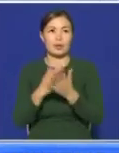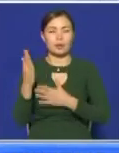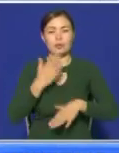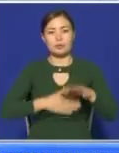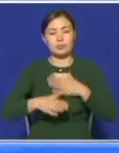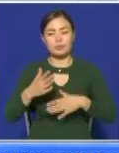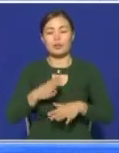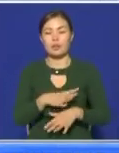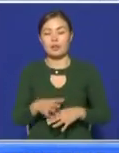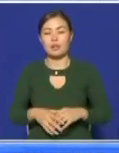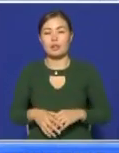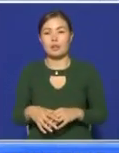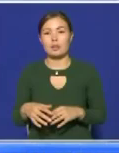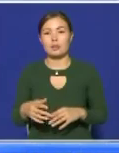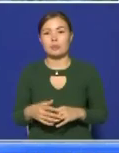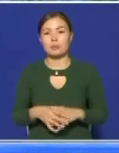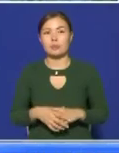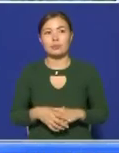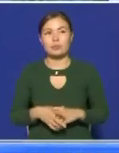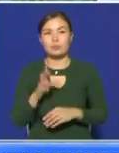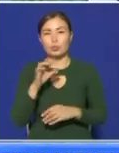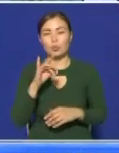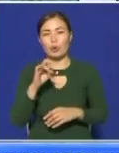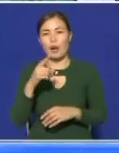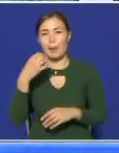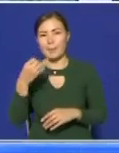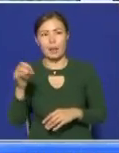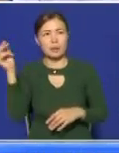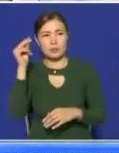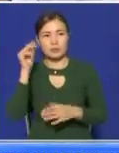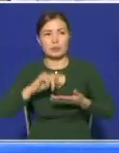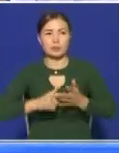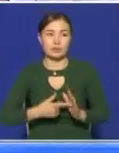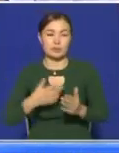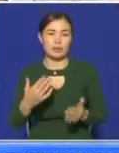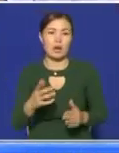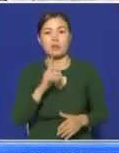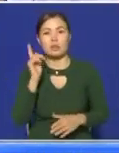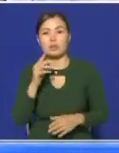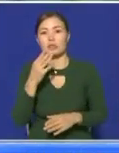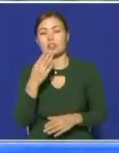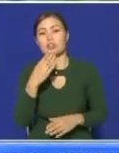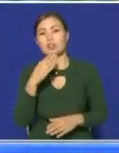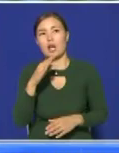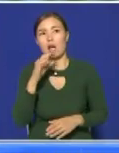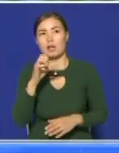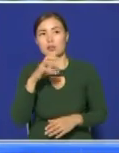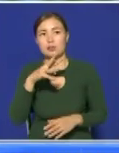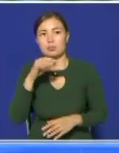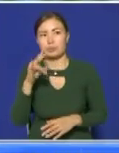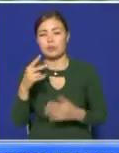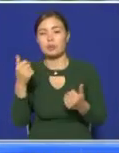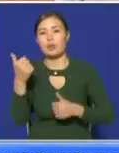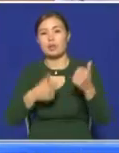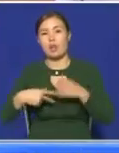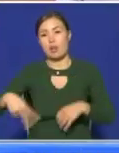жетіп бір марқайып қалдық көп. Бурабай баурайында білім алуды мақсат тұтқанның бірі Жасмин Таштиева. Ол бүгінгі олимпиадада